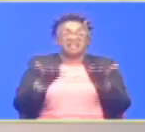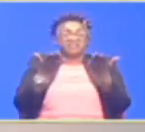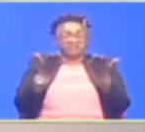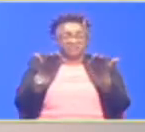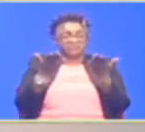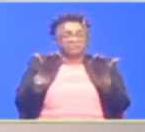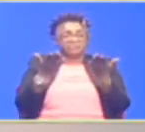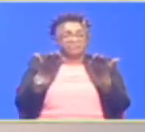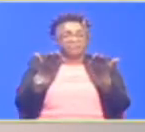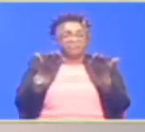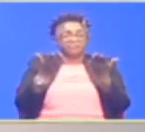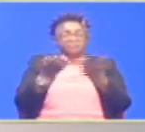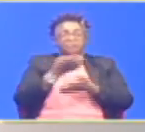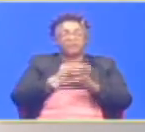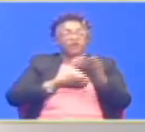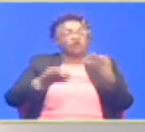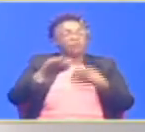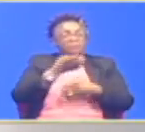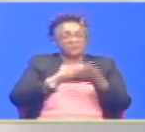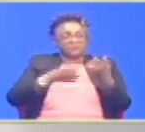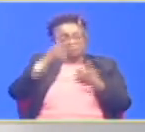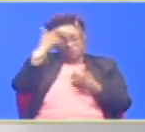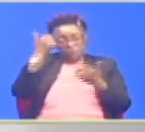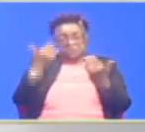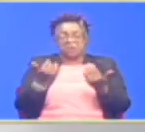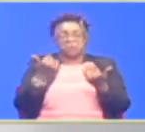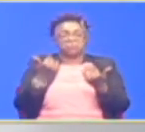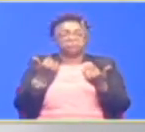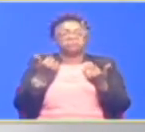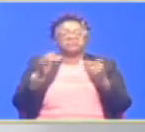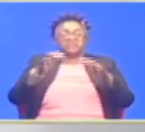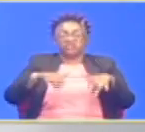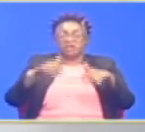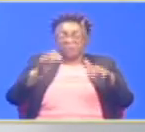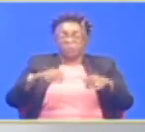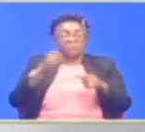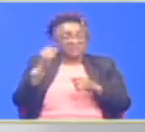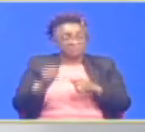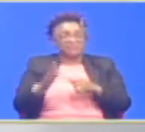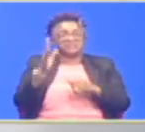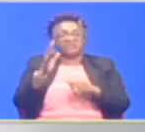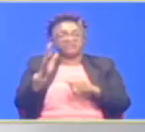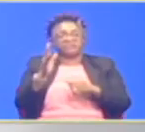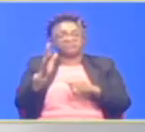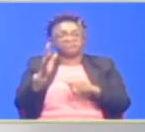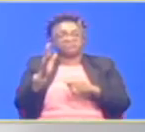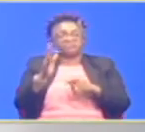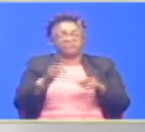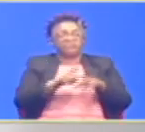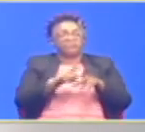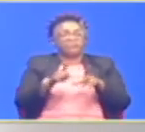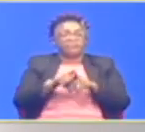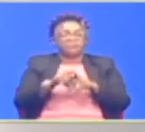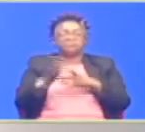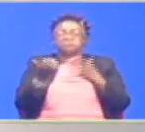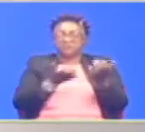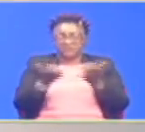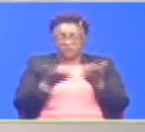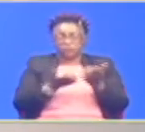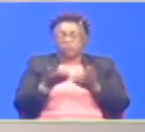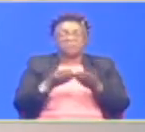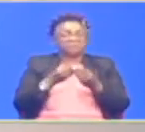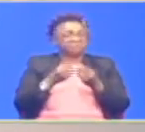itainua uchumi. Juu mashamba sasa tutakuwa tunauza kwa bei ya juu na pia biashara itainuka.